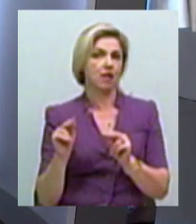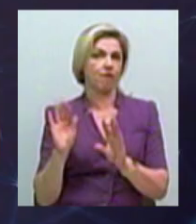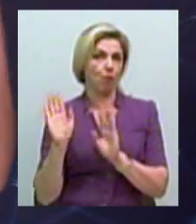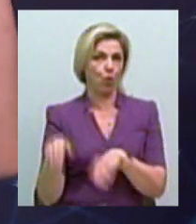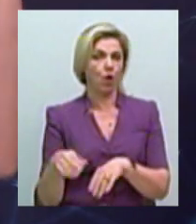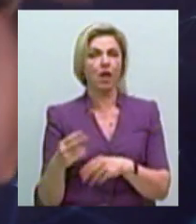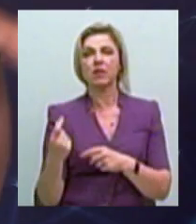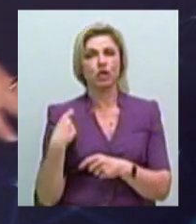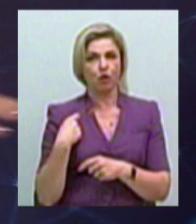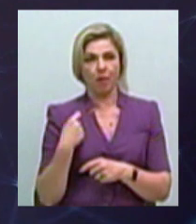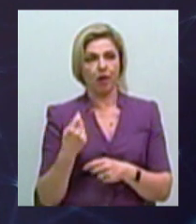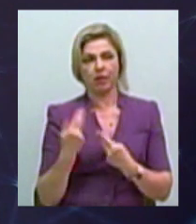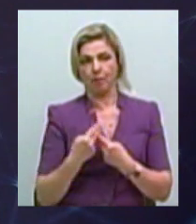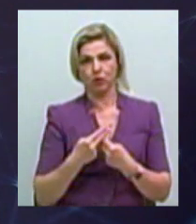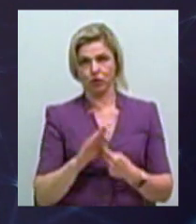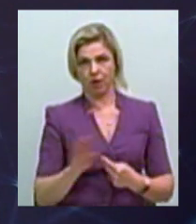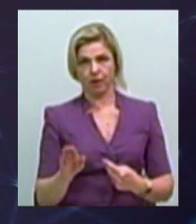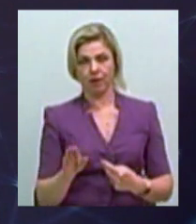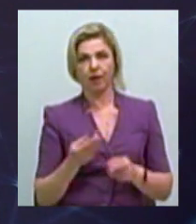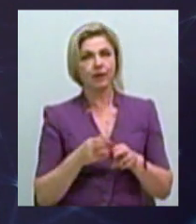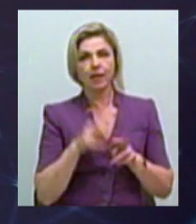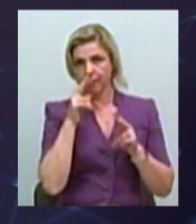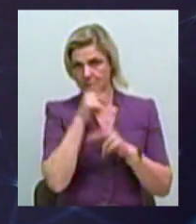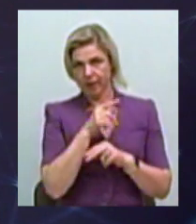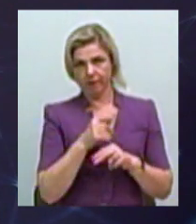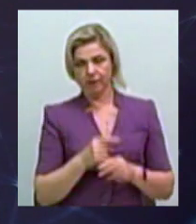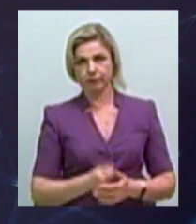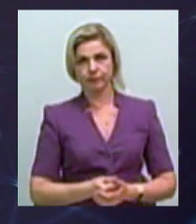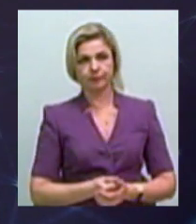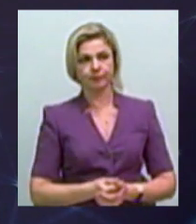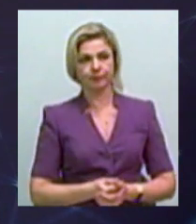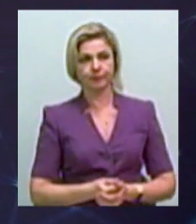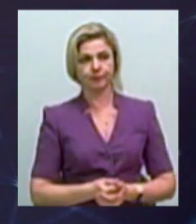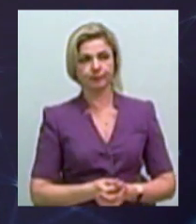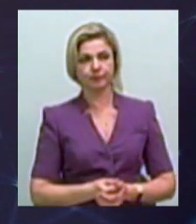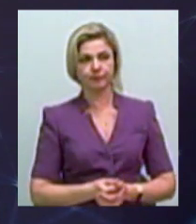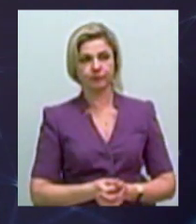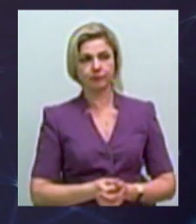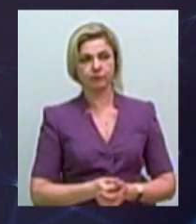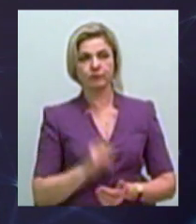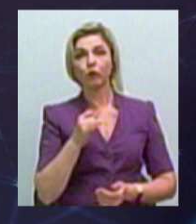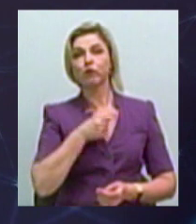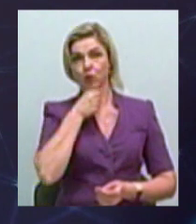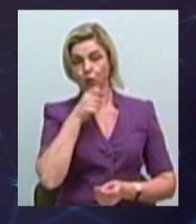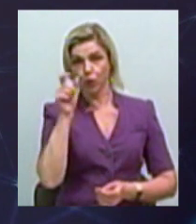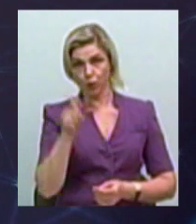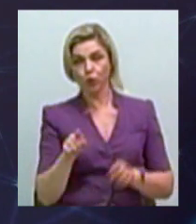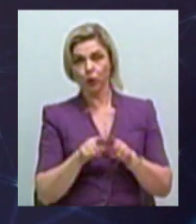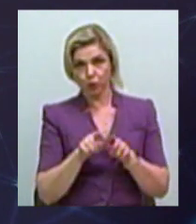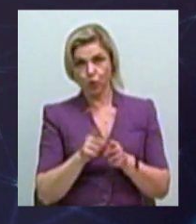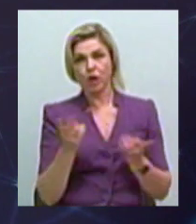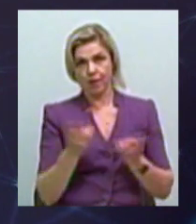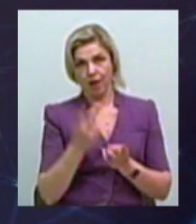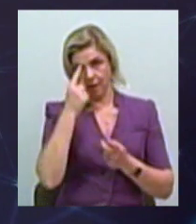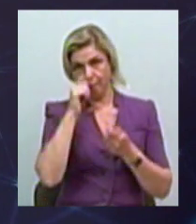не чіпаємо. А це не є правильною реакцією в даному випадку. І доросла людина так само має пам'ятати,